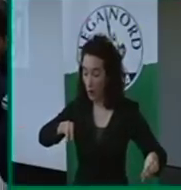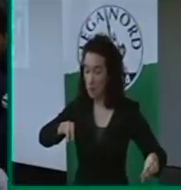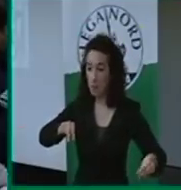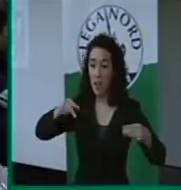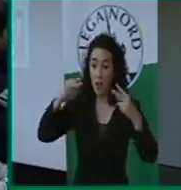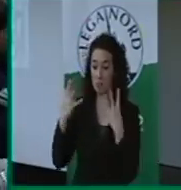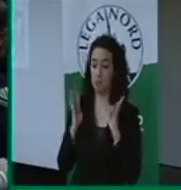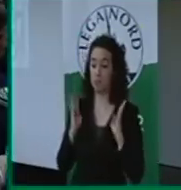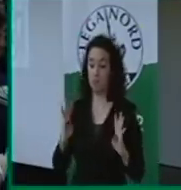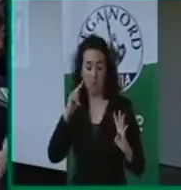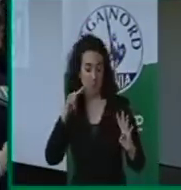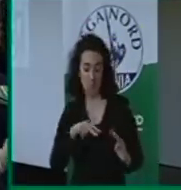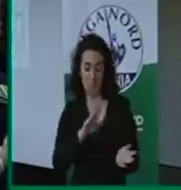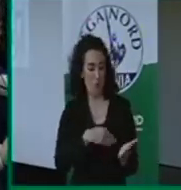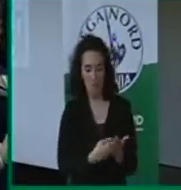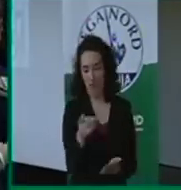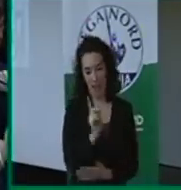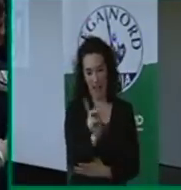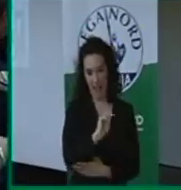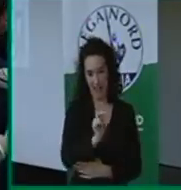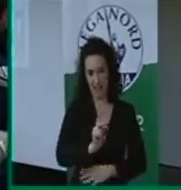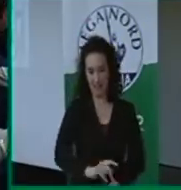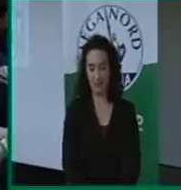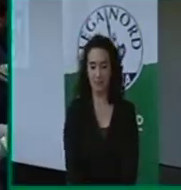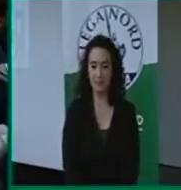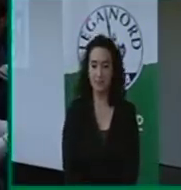smontato perché non è